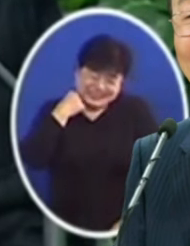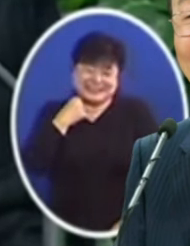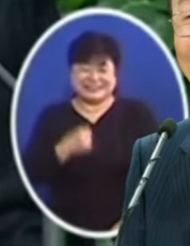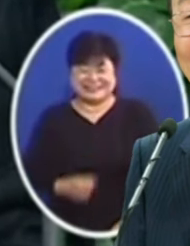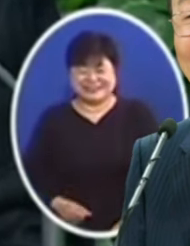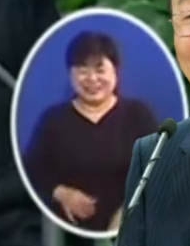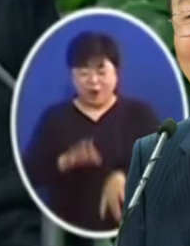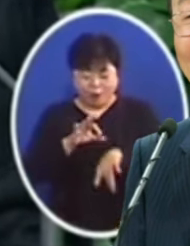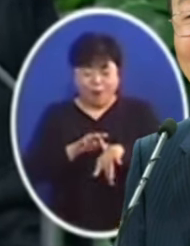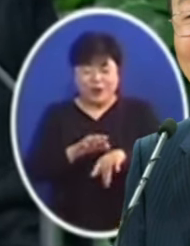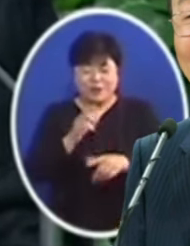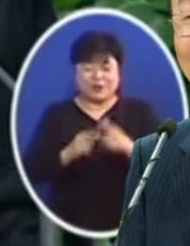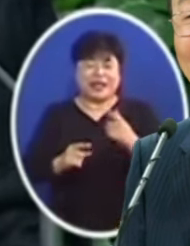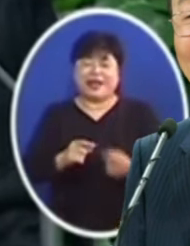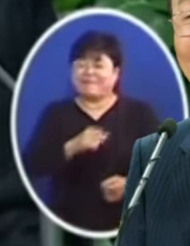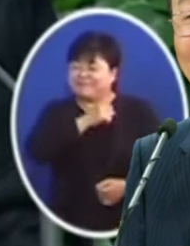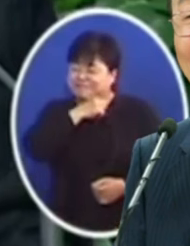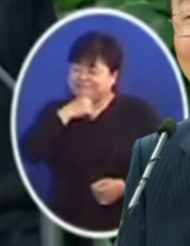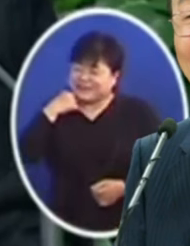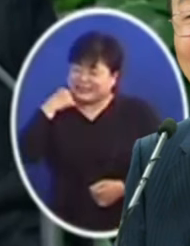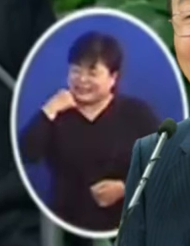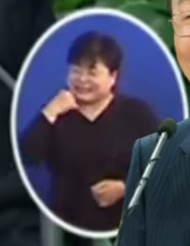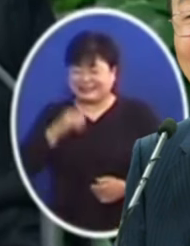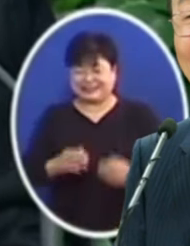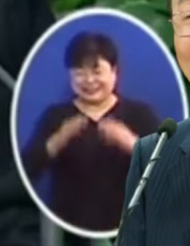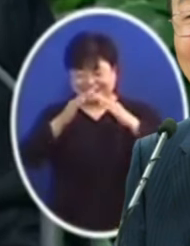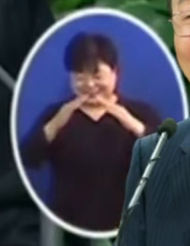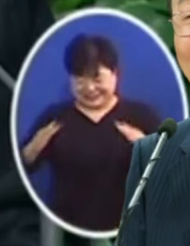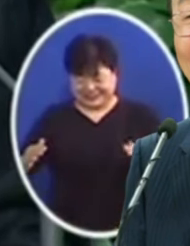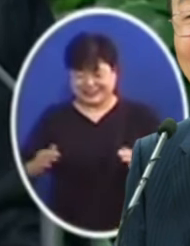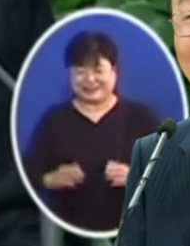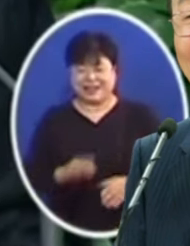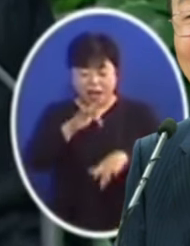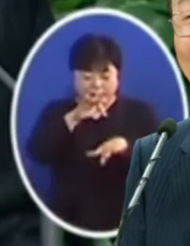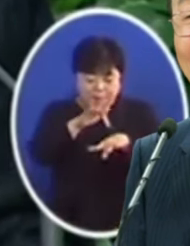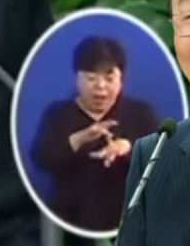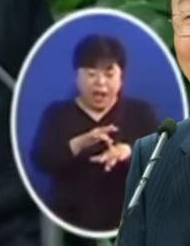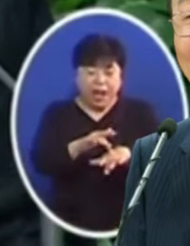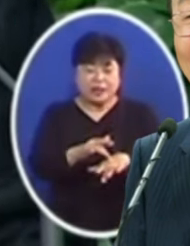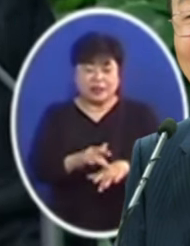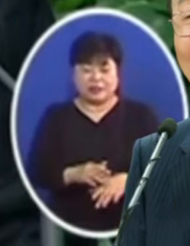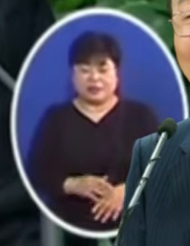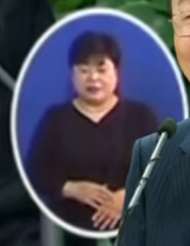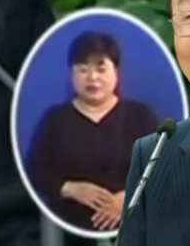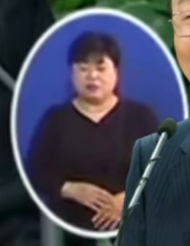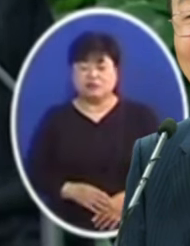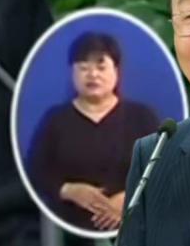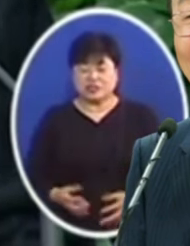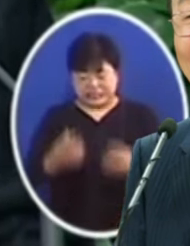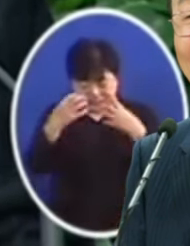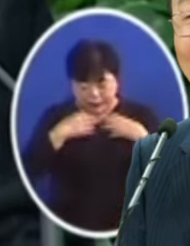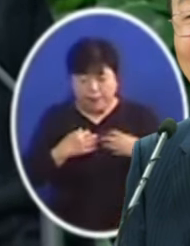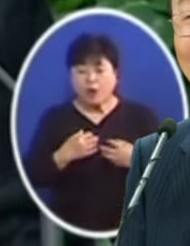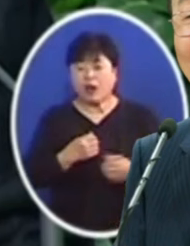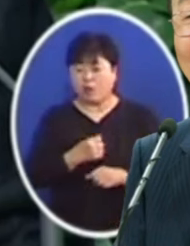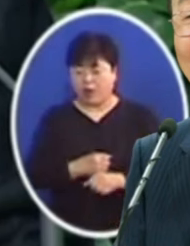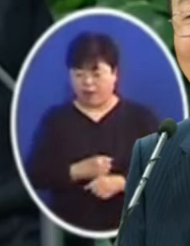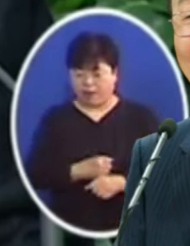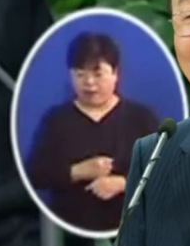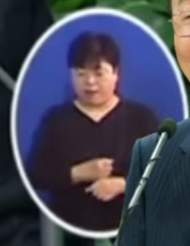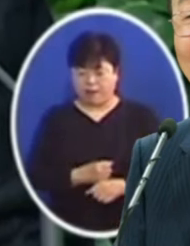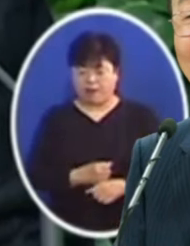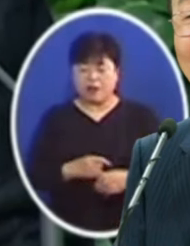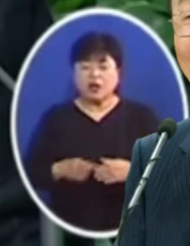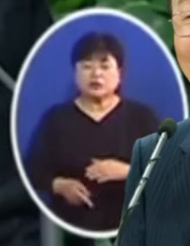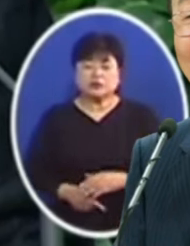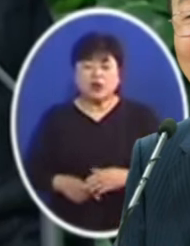있습니다. 그게 새 사냥꾼의 올무인 것입니다. 마귀가 우리를 그렇게 잡아먹으려고 하는 것입니다. 어떻게 한지 우리를